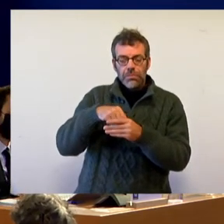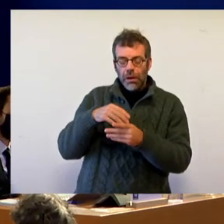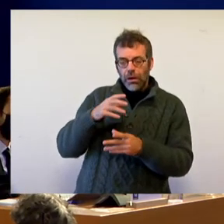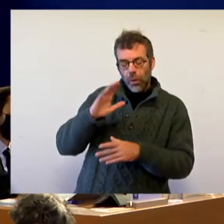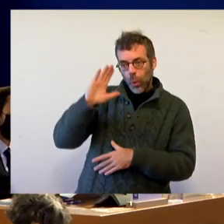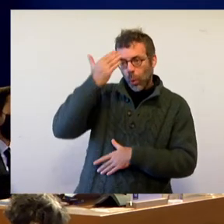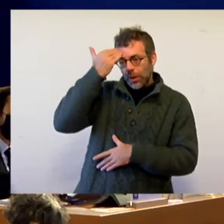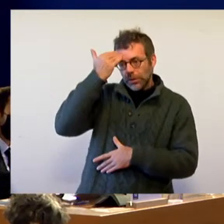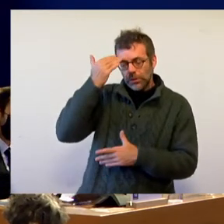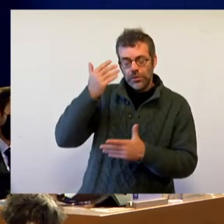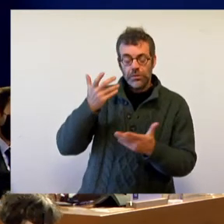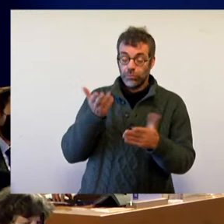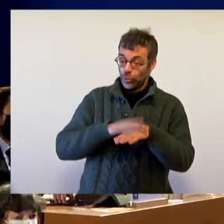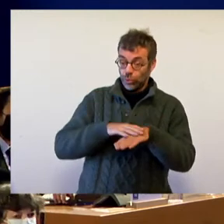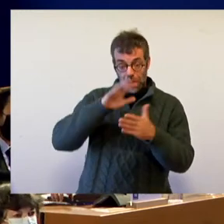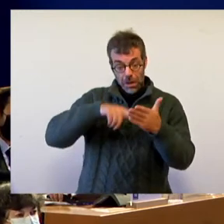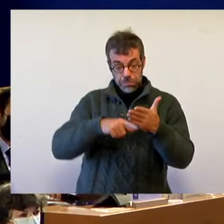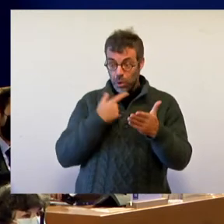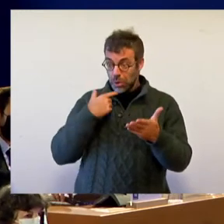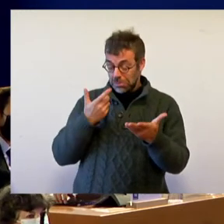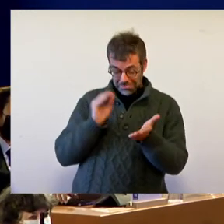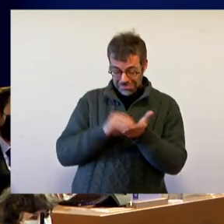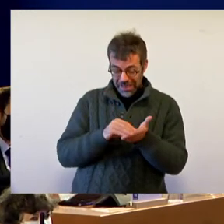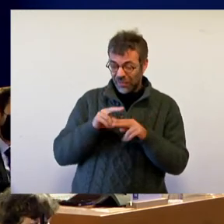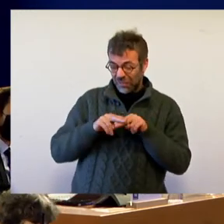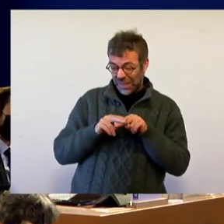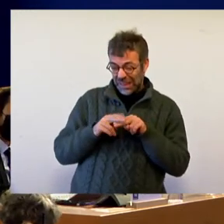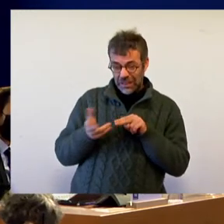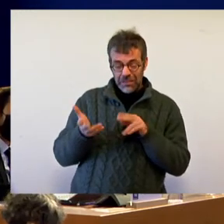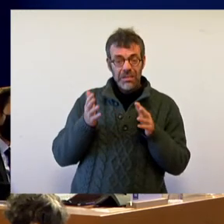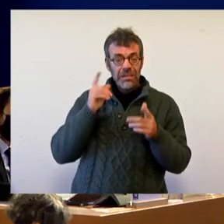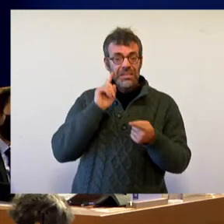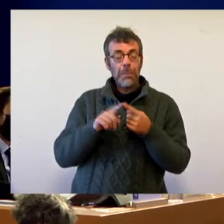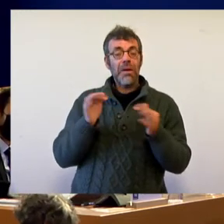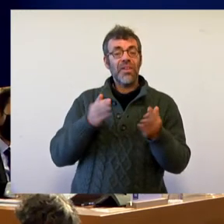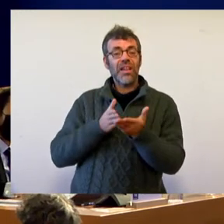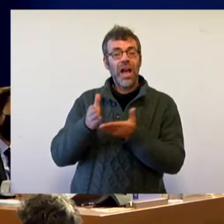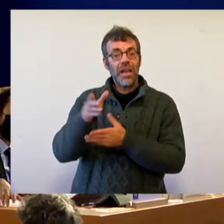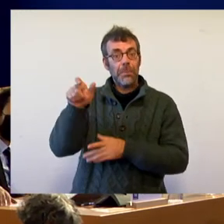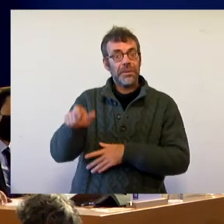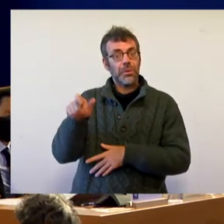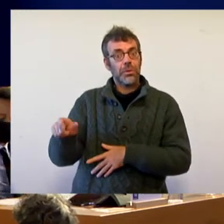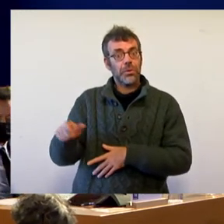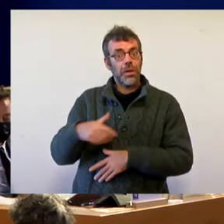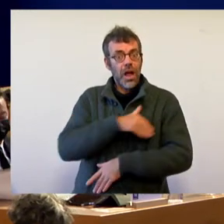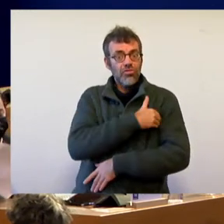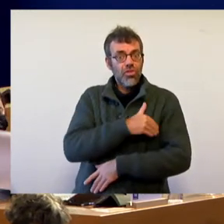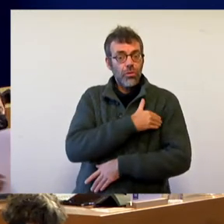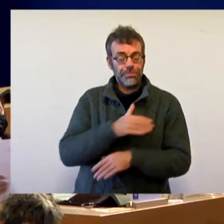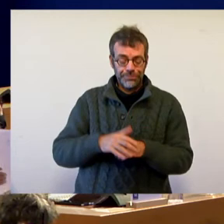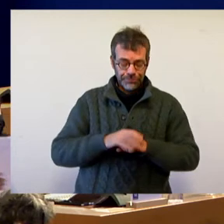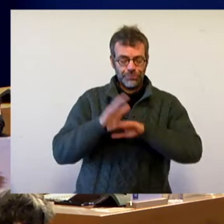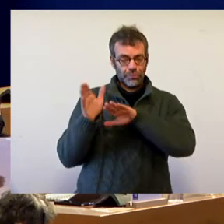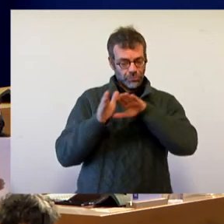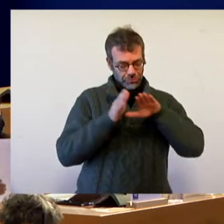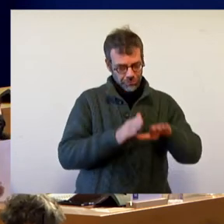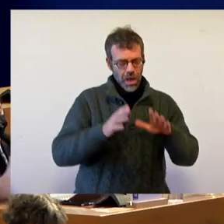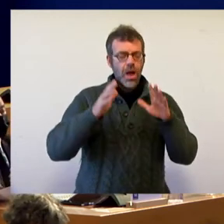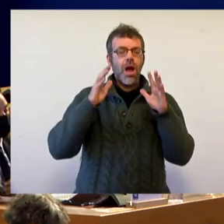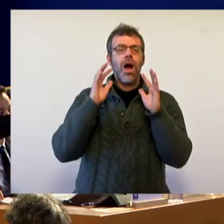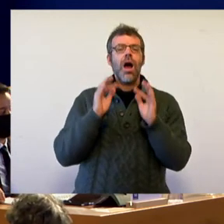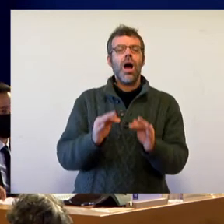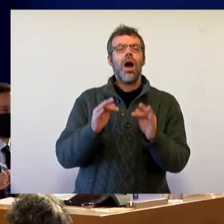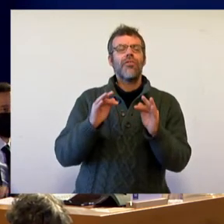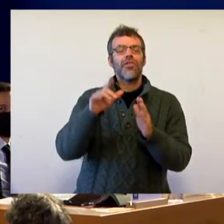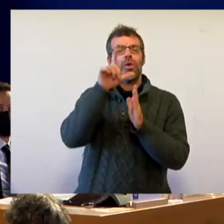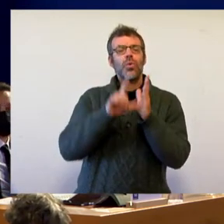m'en étonne. Et je le regrette. S'agissant, d'ailleurs, c'est vrai que vous avez évoqué la